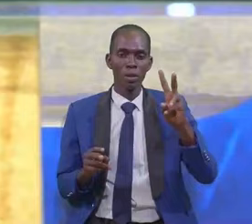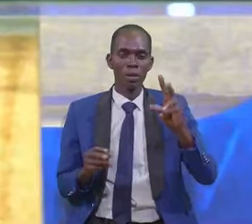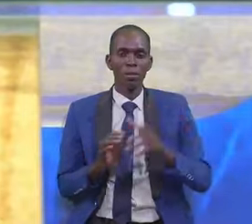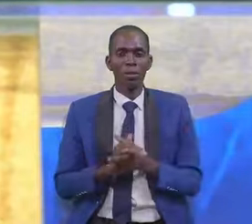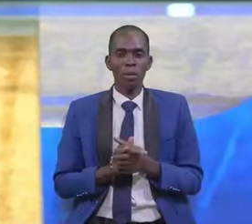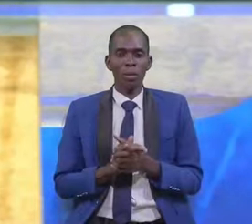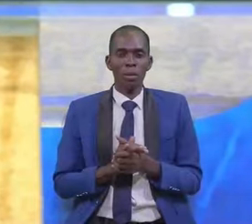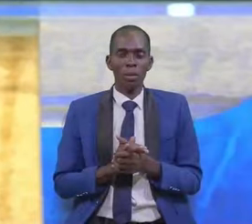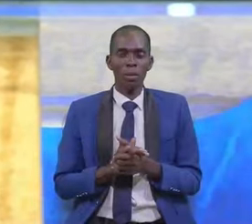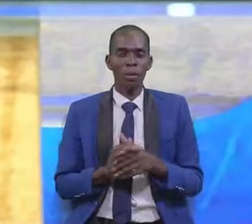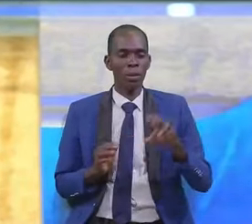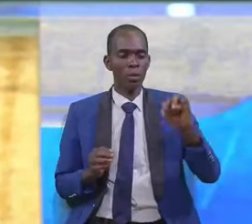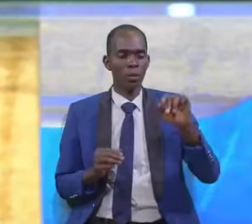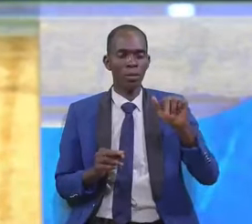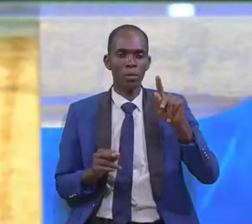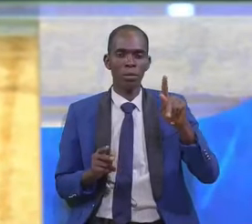Marc